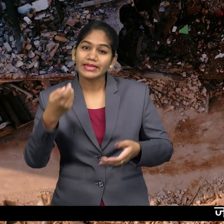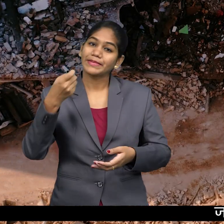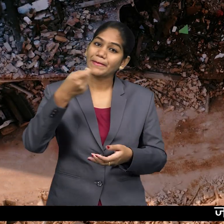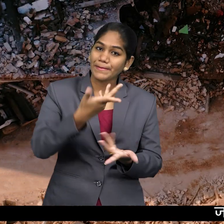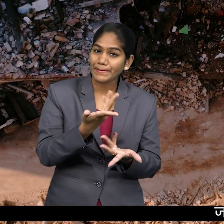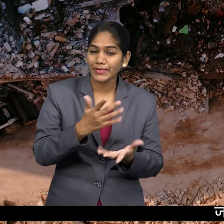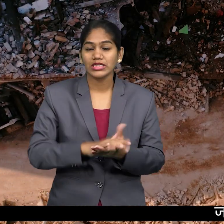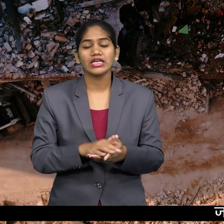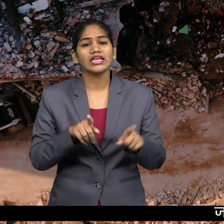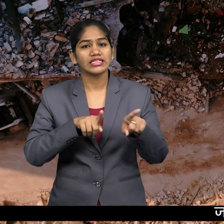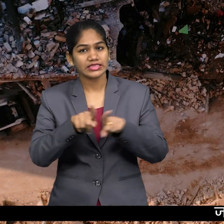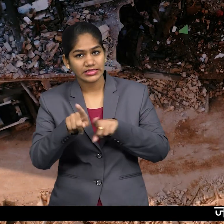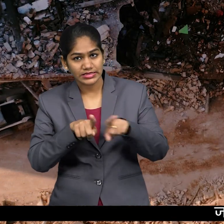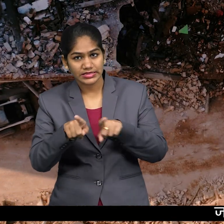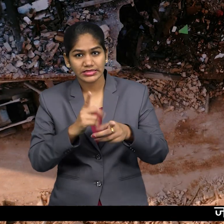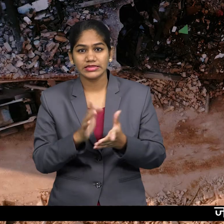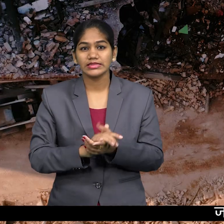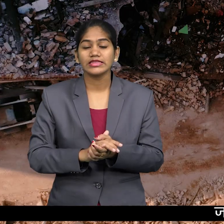जसे की इमारती,